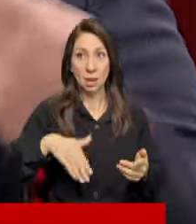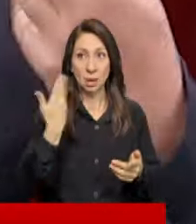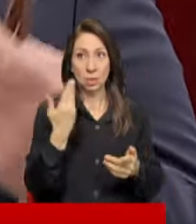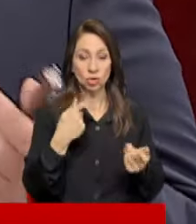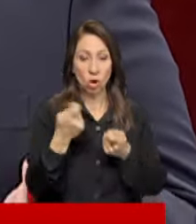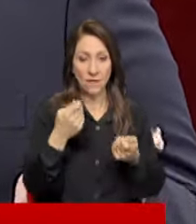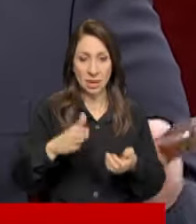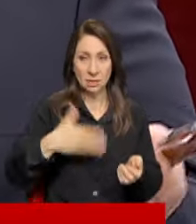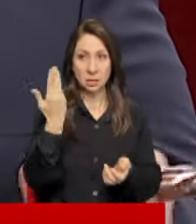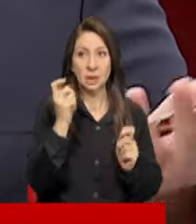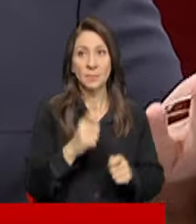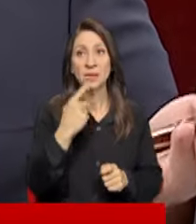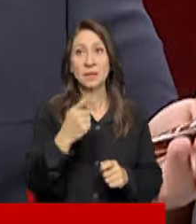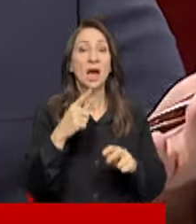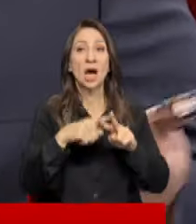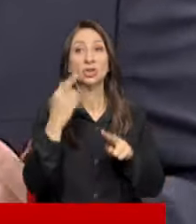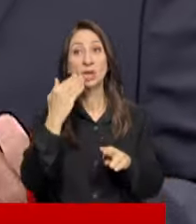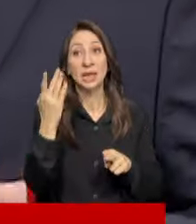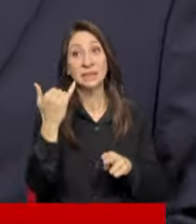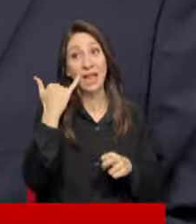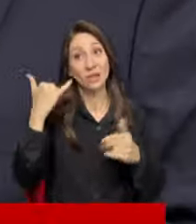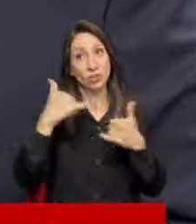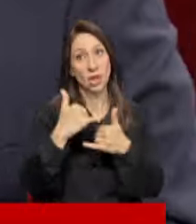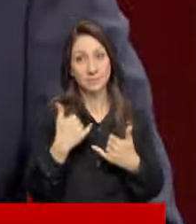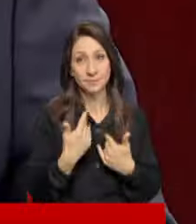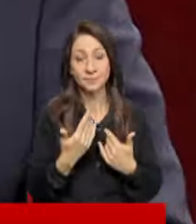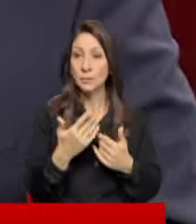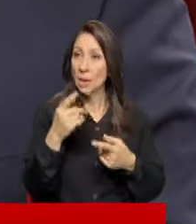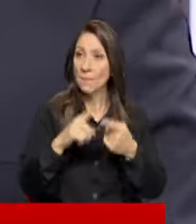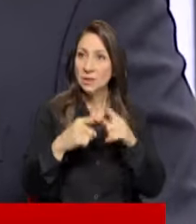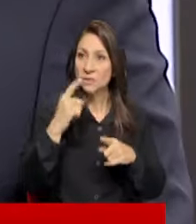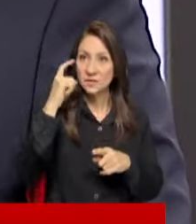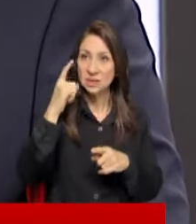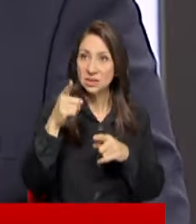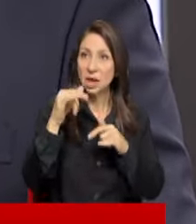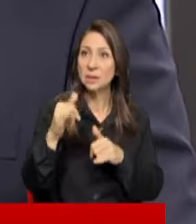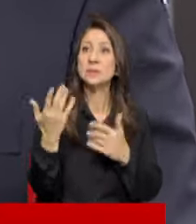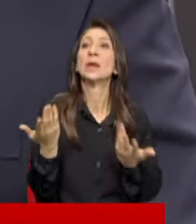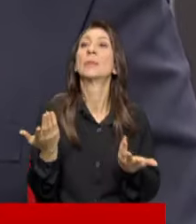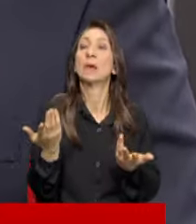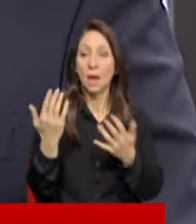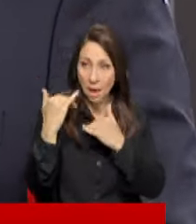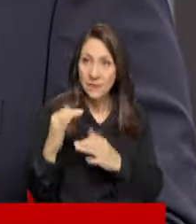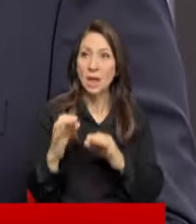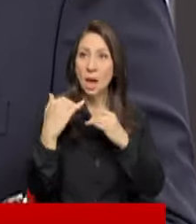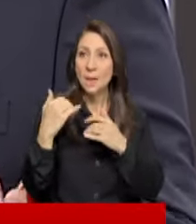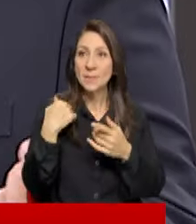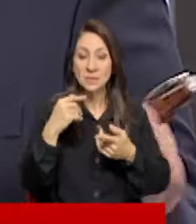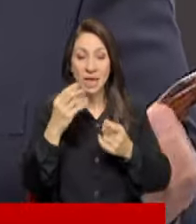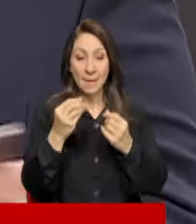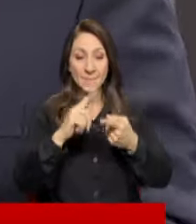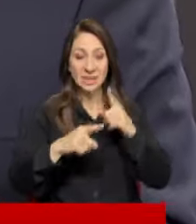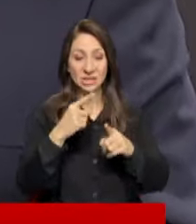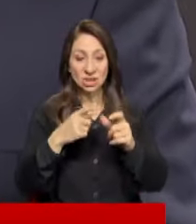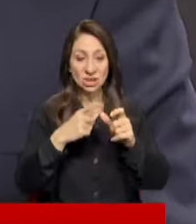benim görevden aldığını söyledi Sayın Akşener. Telefonla konuştuğumuzda. Ama partinin görüşü de zaten sizin attığınız. Aynı. Bizim partimizin